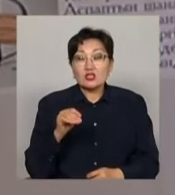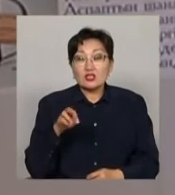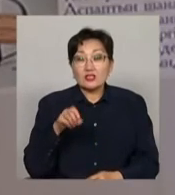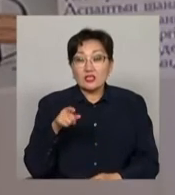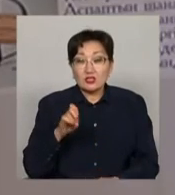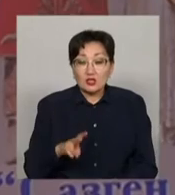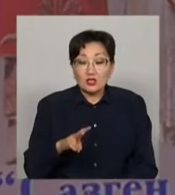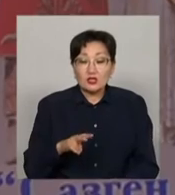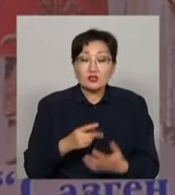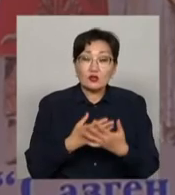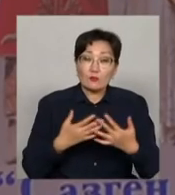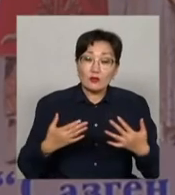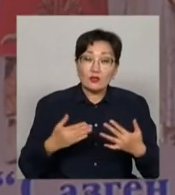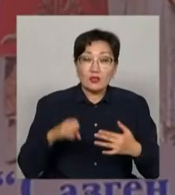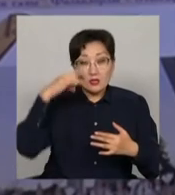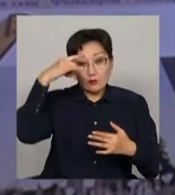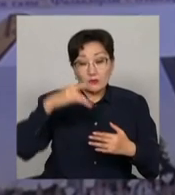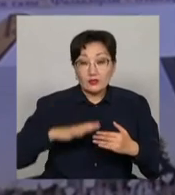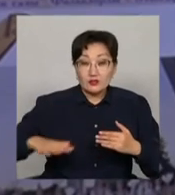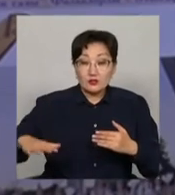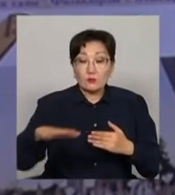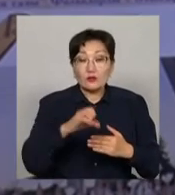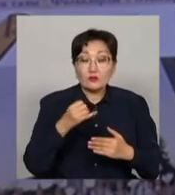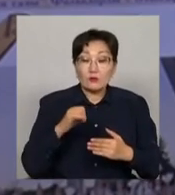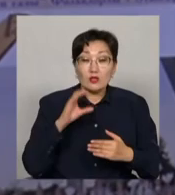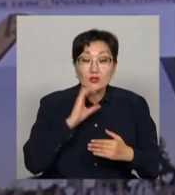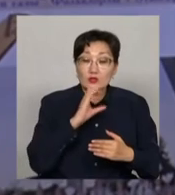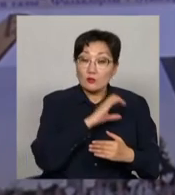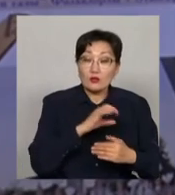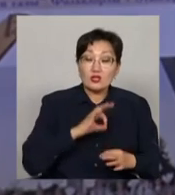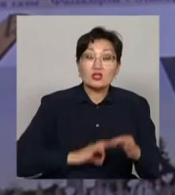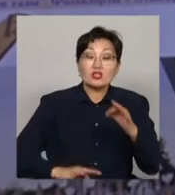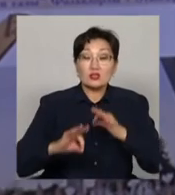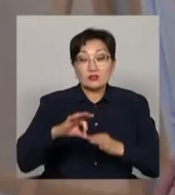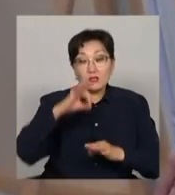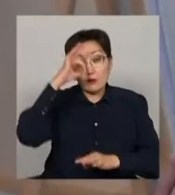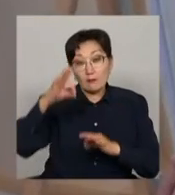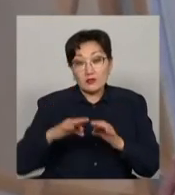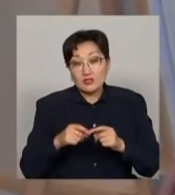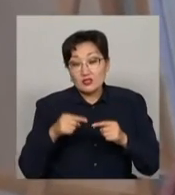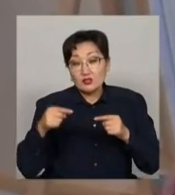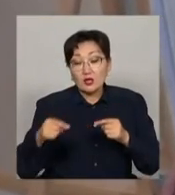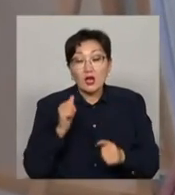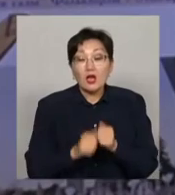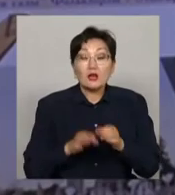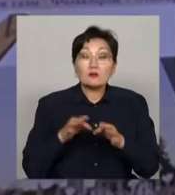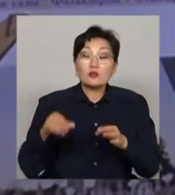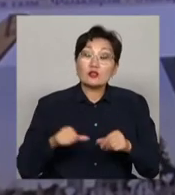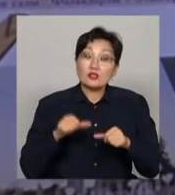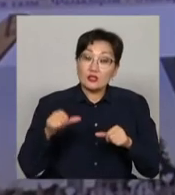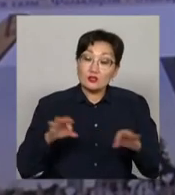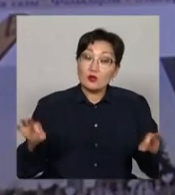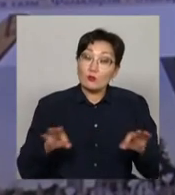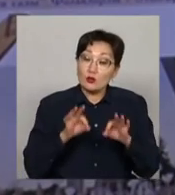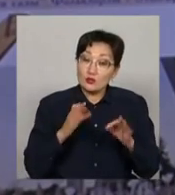бұдан басқа біздің кең байтақ Қазақстанымыздың оңтүстігінен, солтүстігінен, шығысынан, батысқа дейін әр өңірдің ерекшелік музыкасы